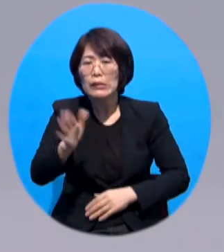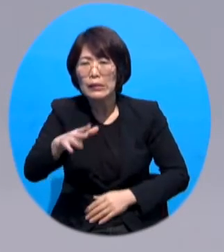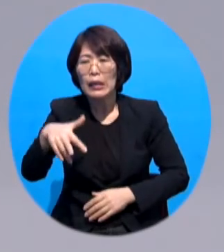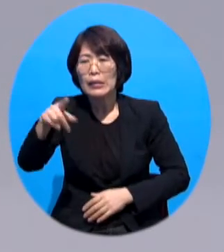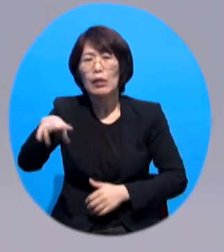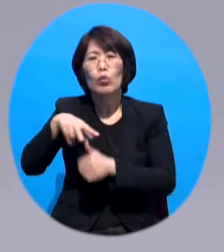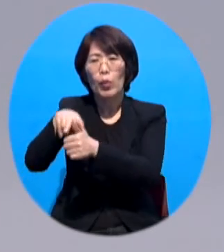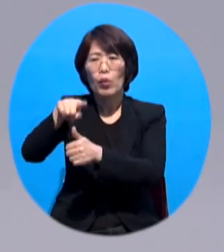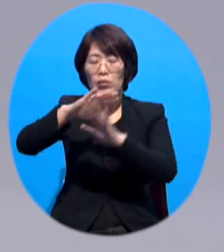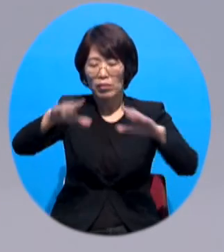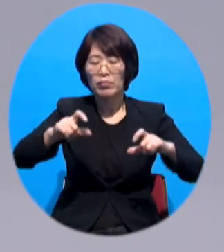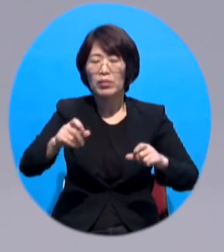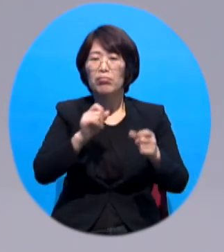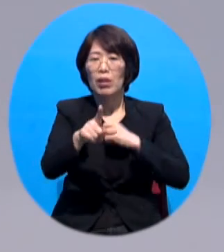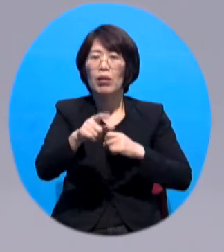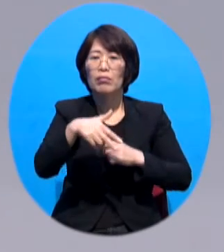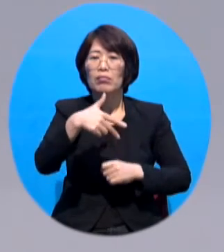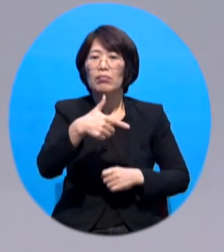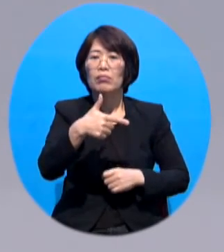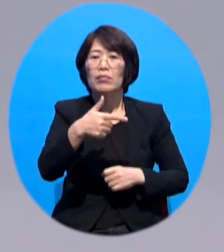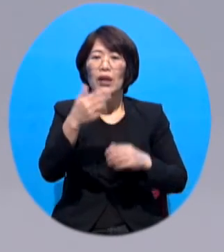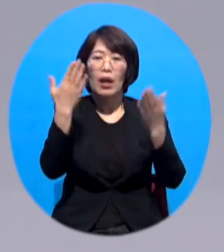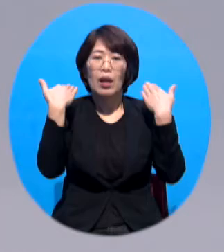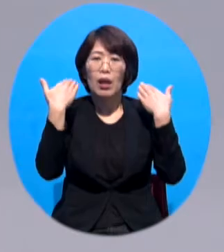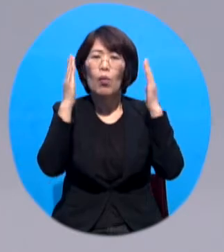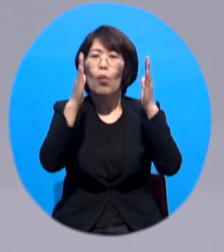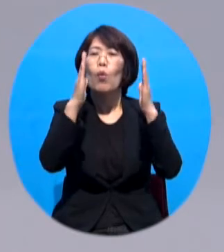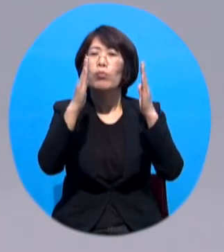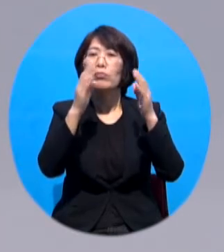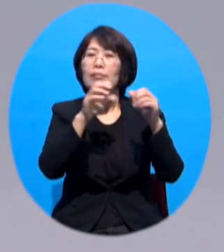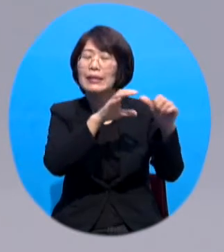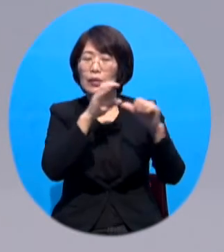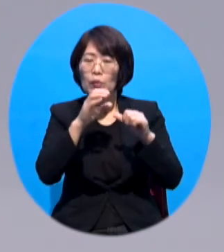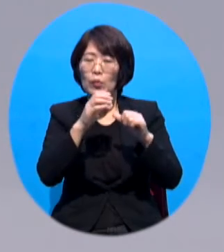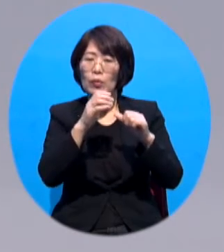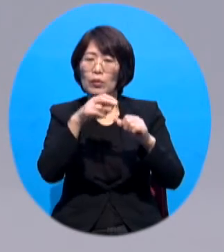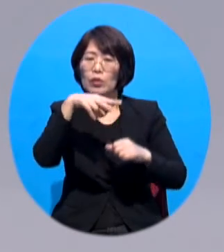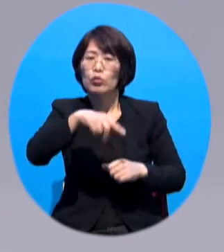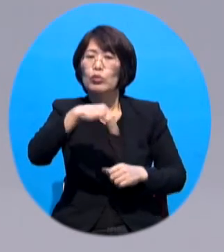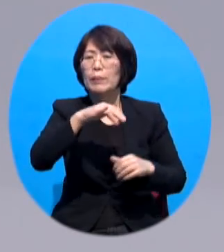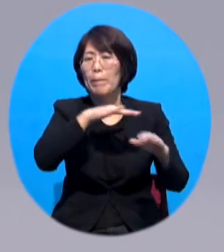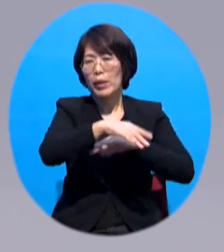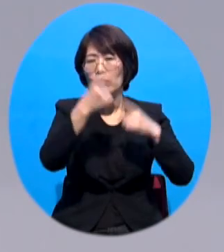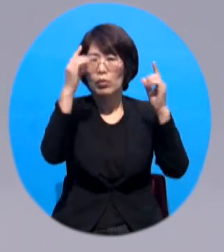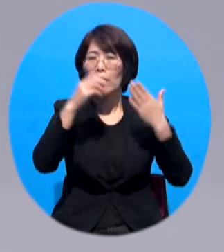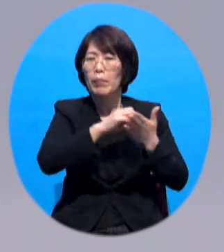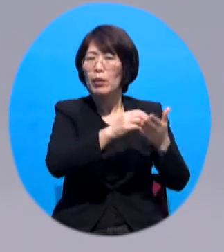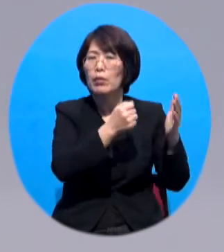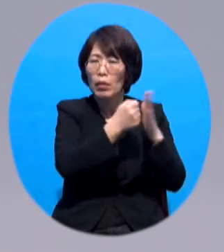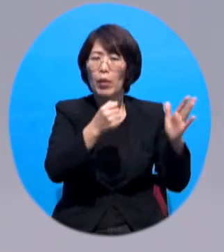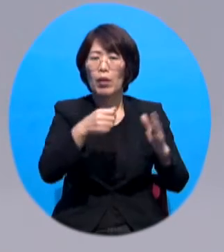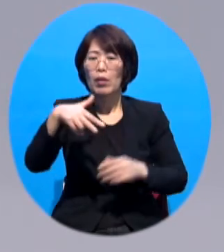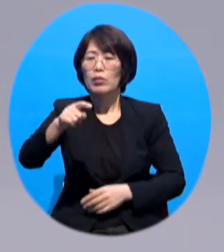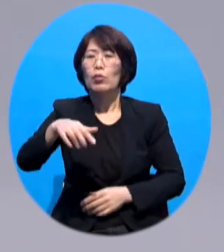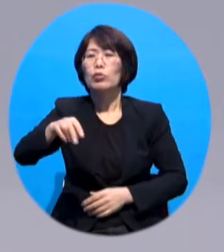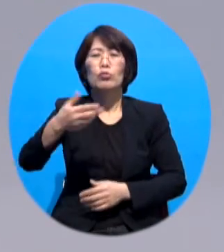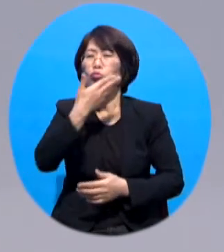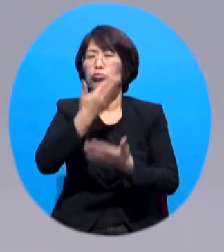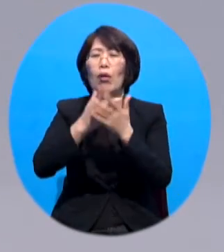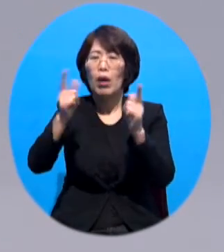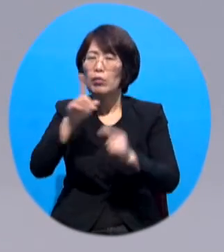전남의 학생 대구 빈에 신을 위주로 하는 수시로 대학을 가기 때문에 정신을 중요하지 않다고 합니다